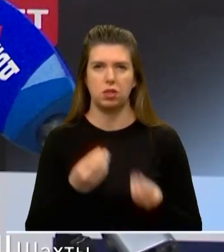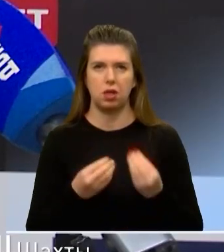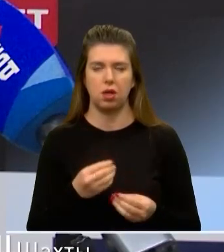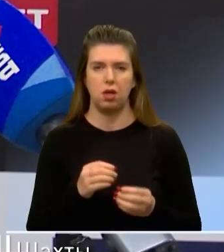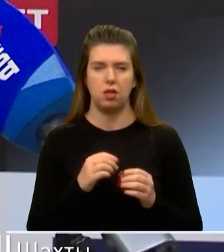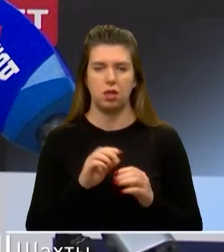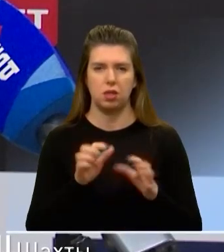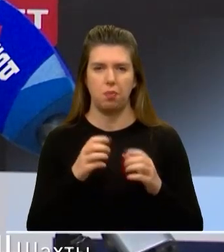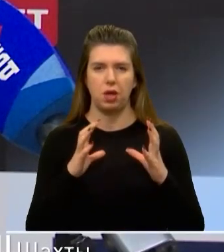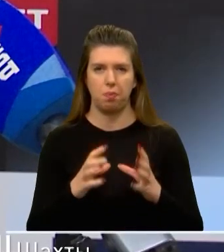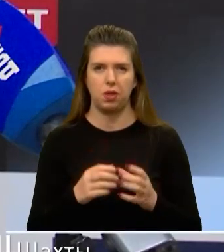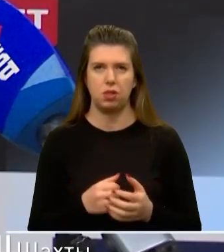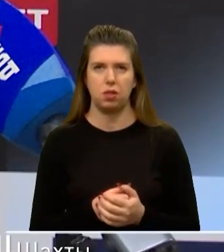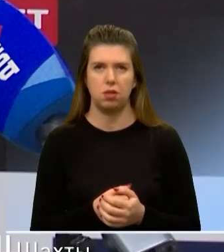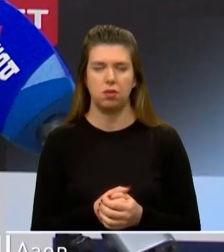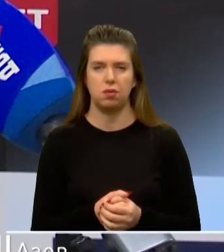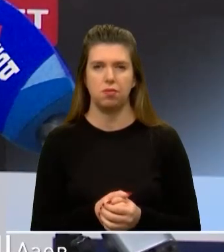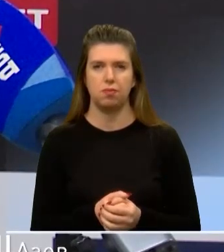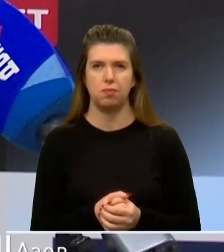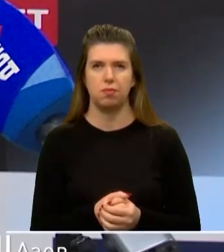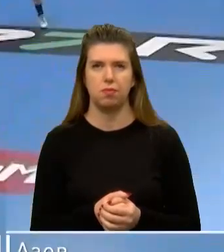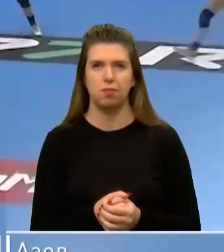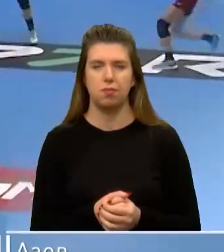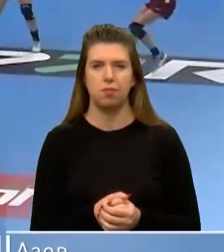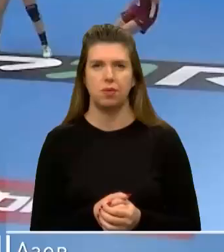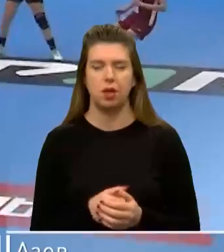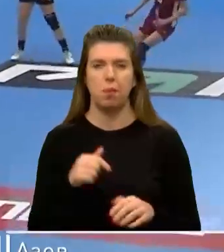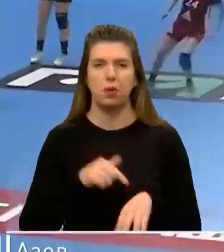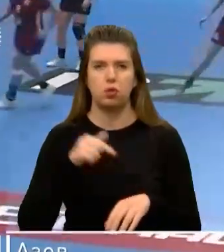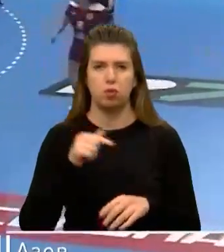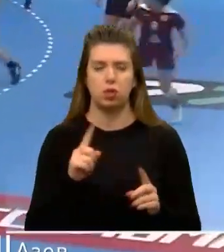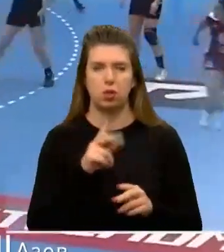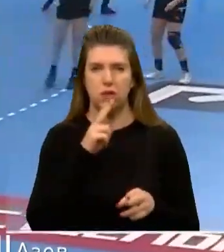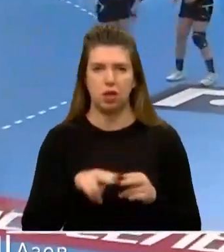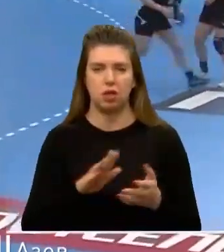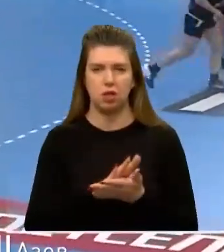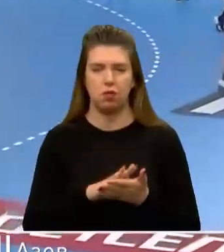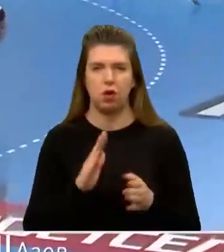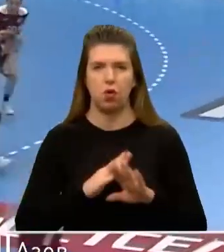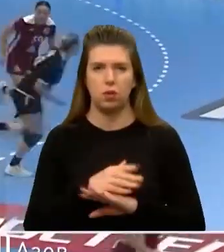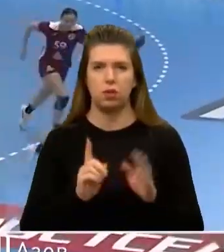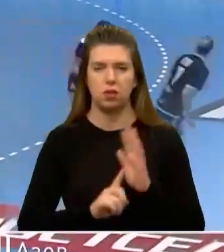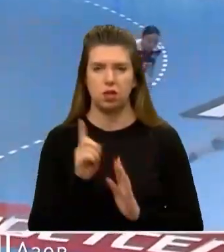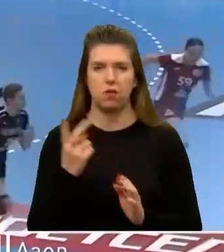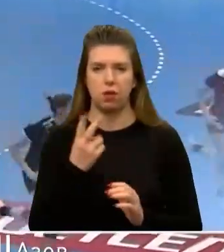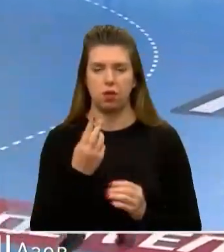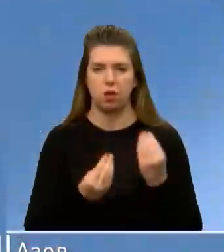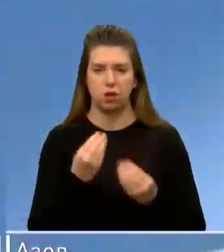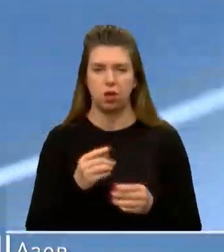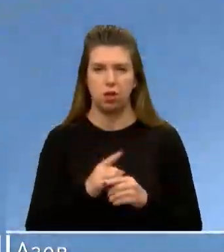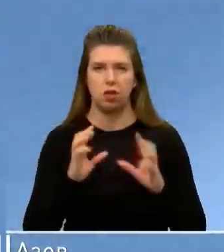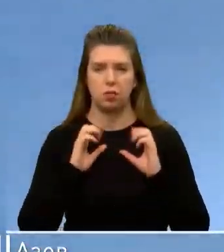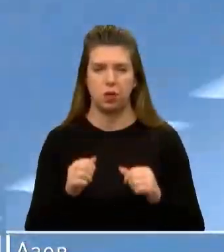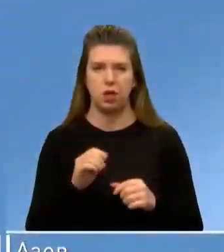отдай мяч забий ты а не я например почувствовав Что терять нечего гости начали второй тайм куда